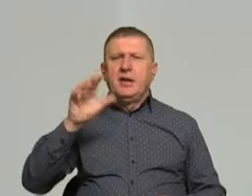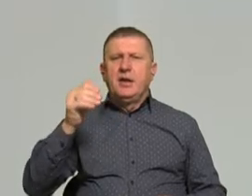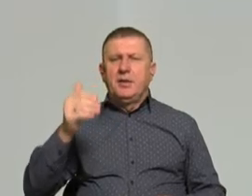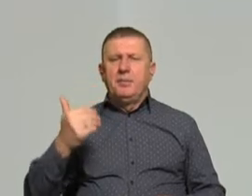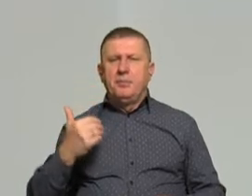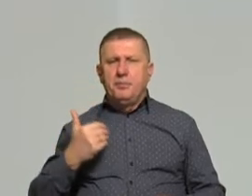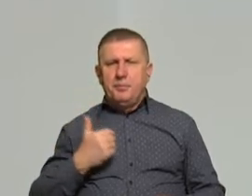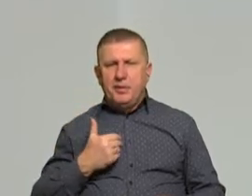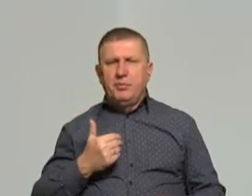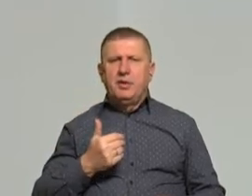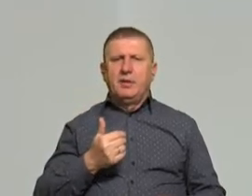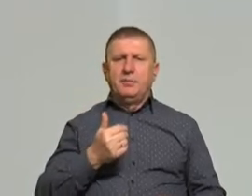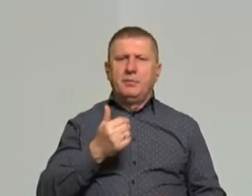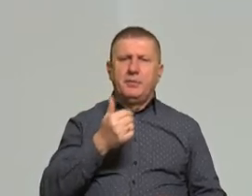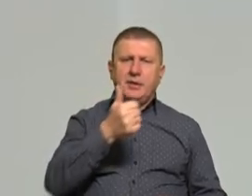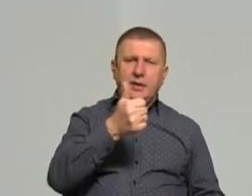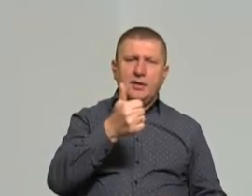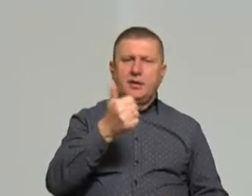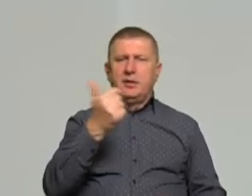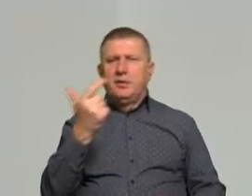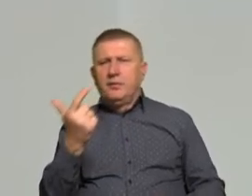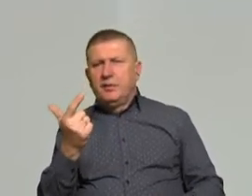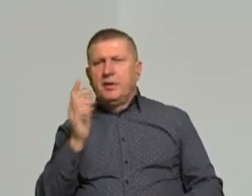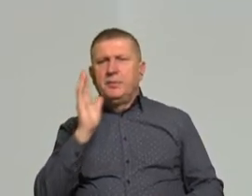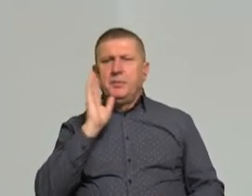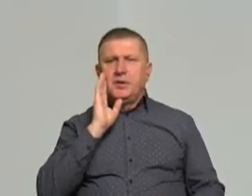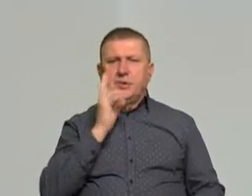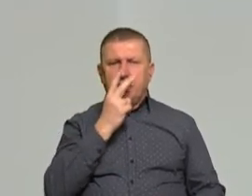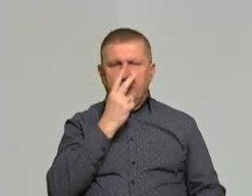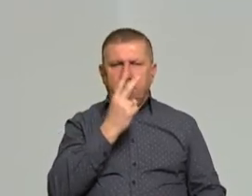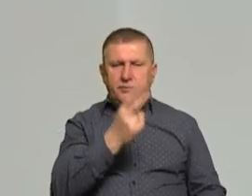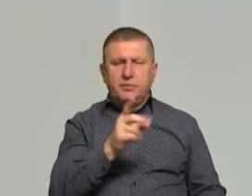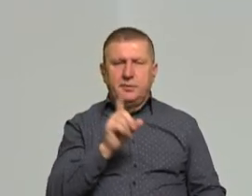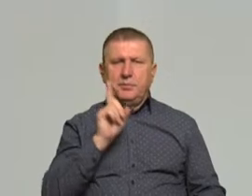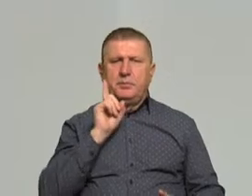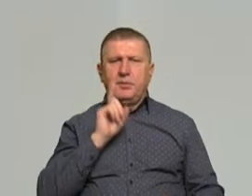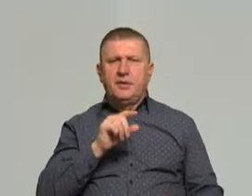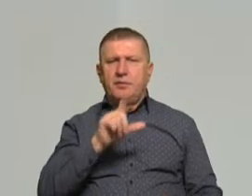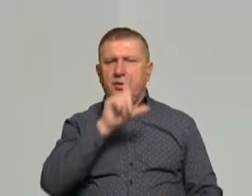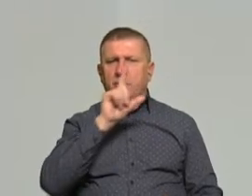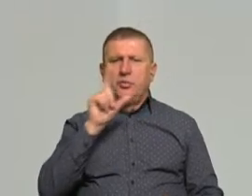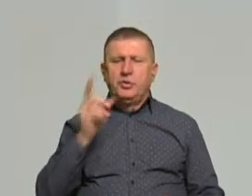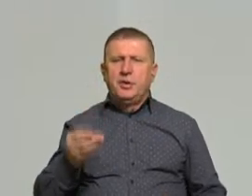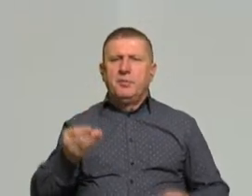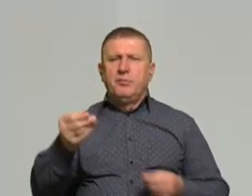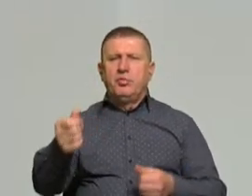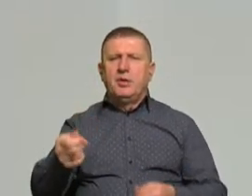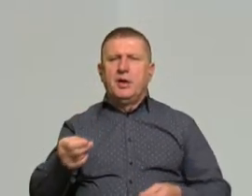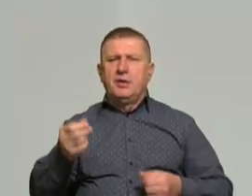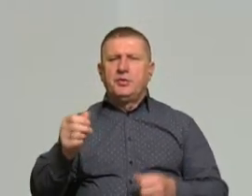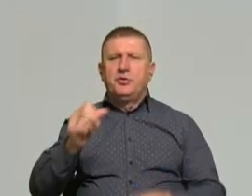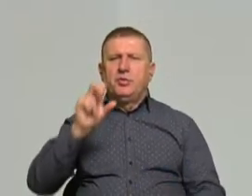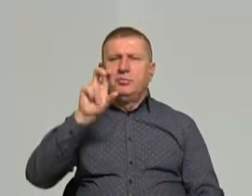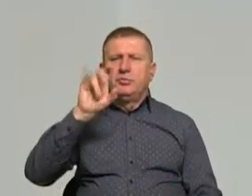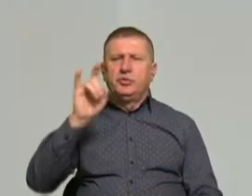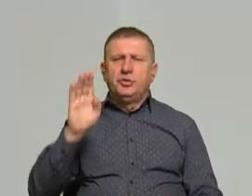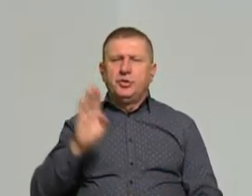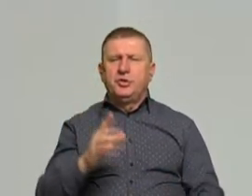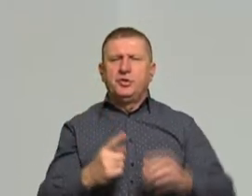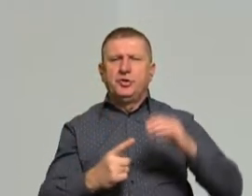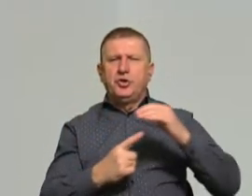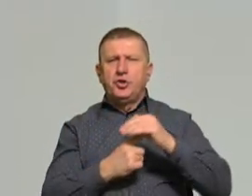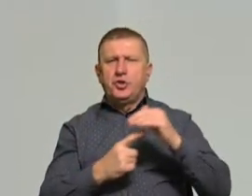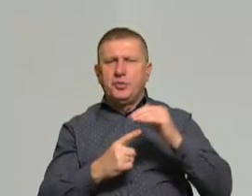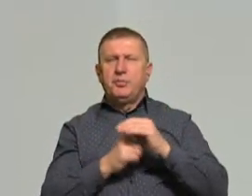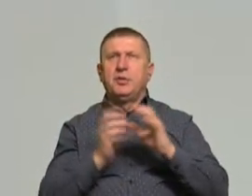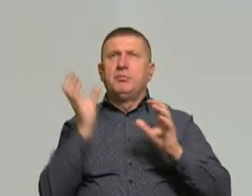byłam na wizji niejednego takiego miejsca, gdzie faktycznie ludzie płacą czynsz, a mieszkają w zagrzybionym